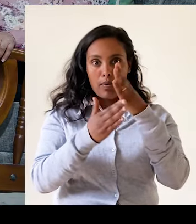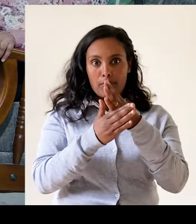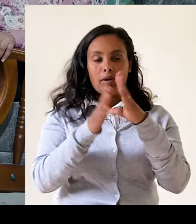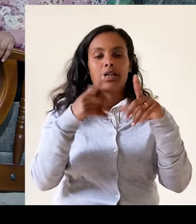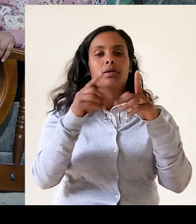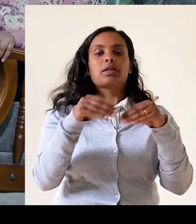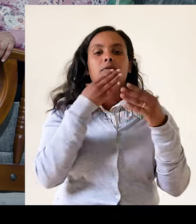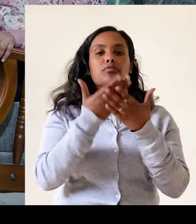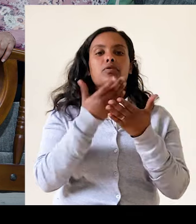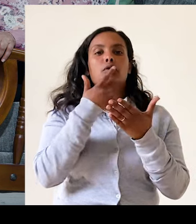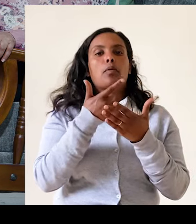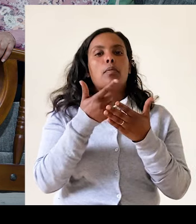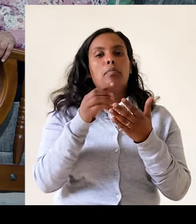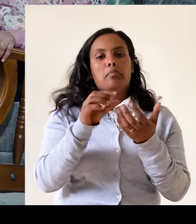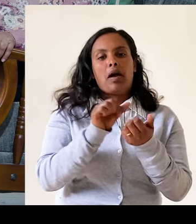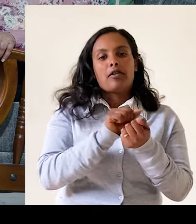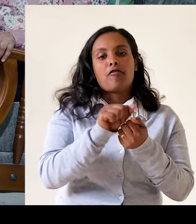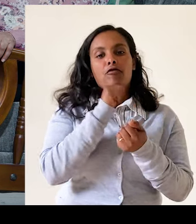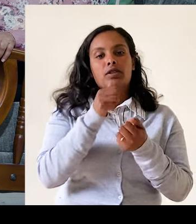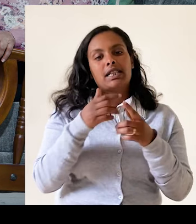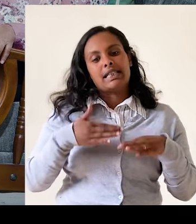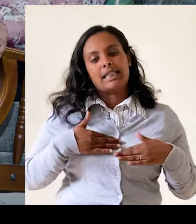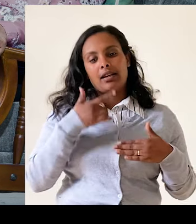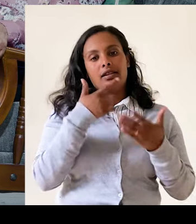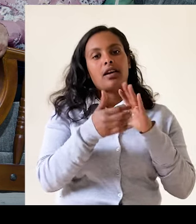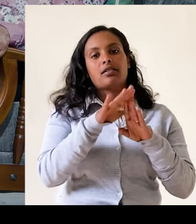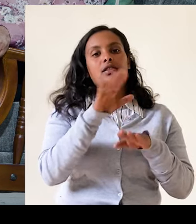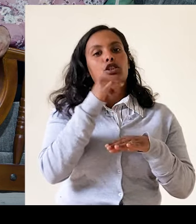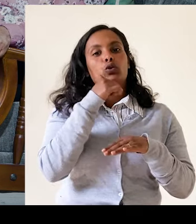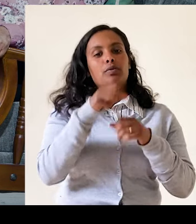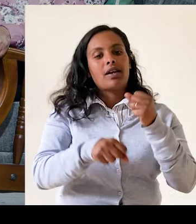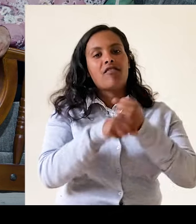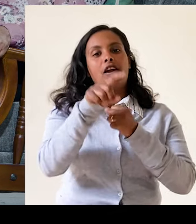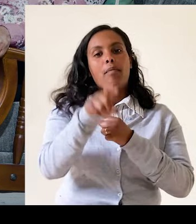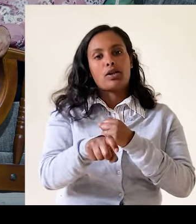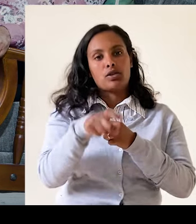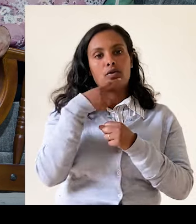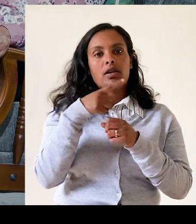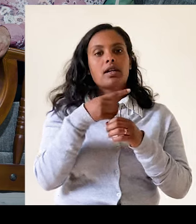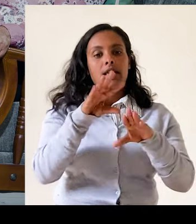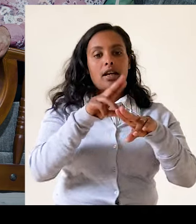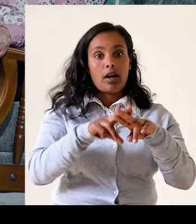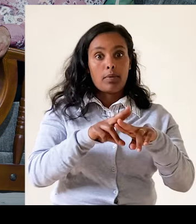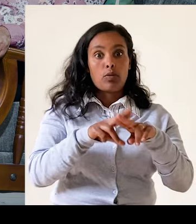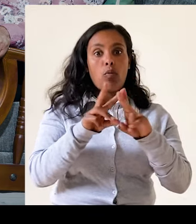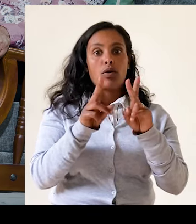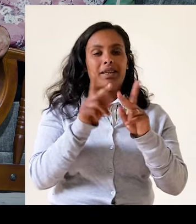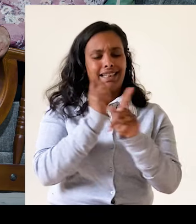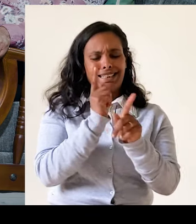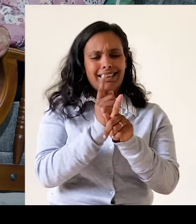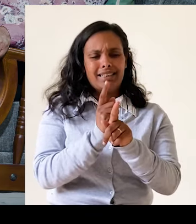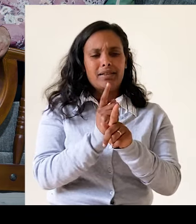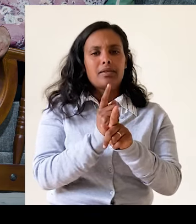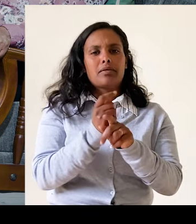ቢሰጣቸው ባይነቀፉ ደስ ይለኛል። እንደዚህ አይነት ሴቶች መደገፍ አለባቸው። የተቀመጡበት ቦታ